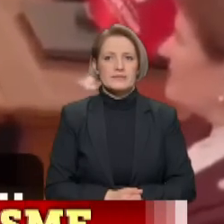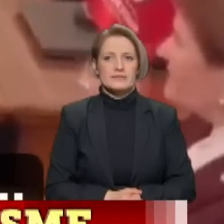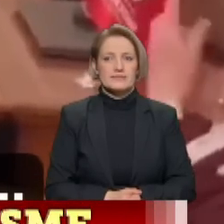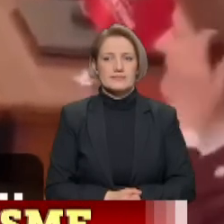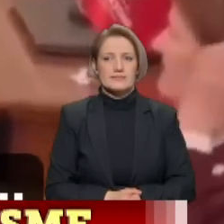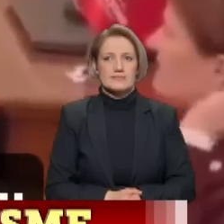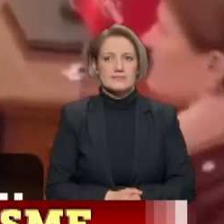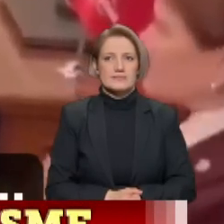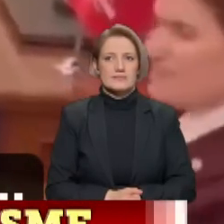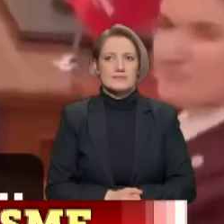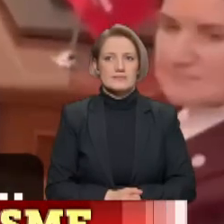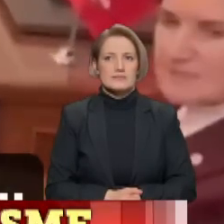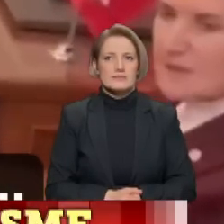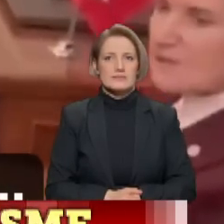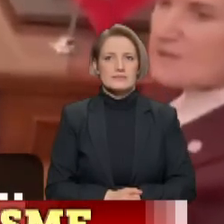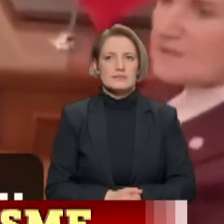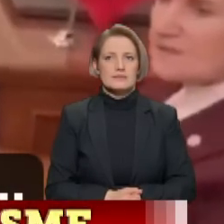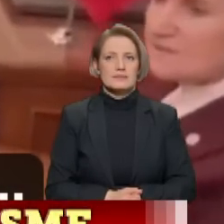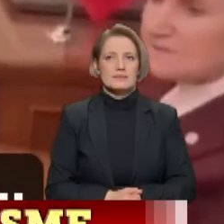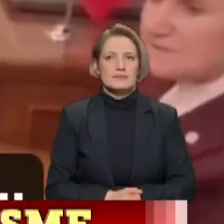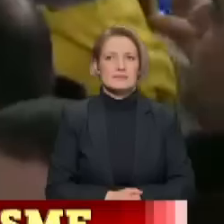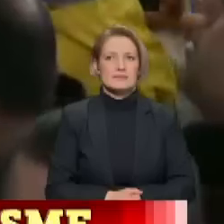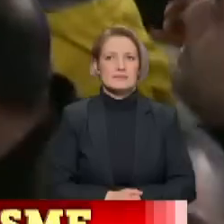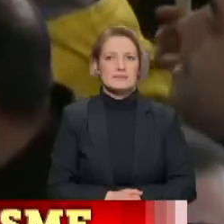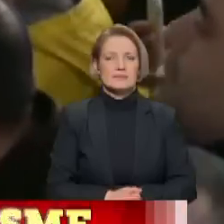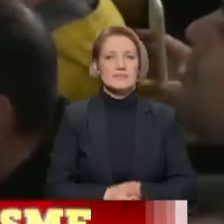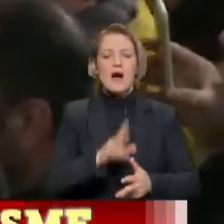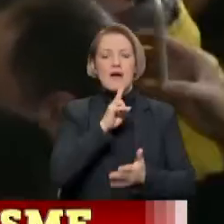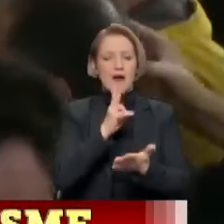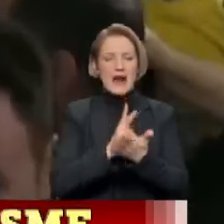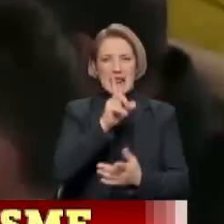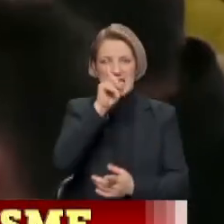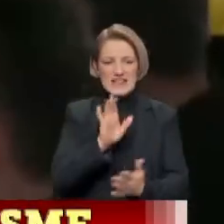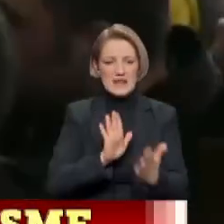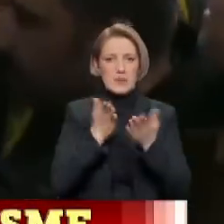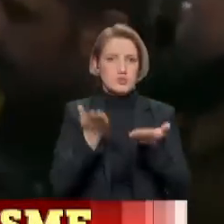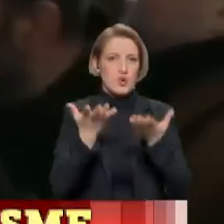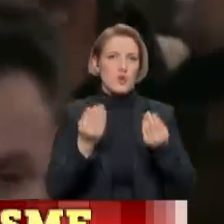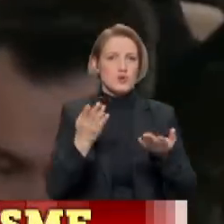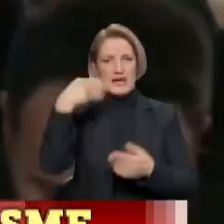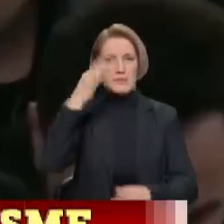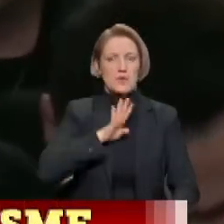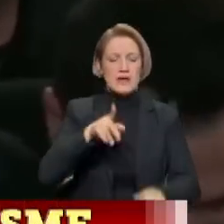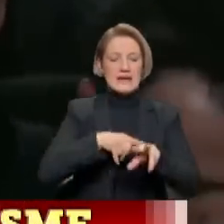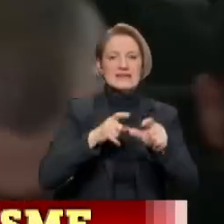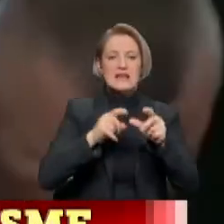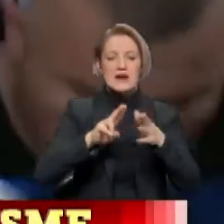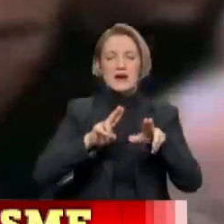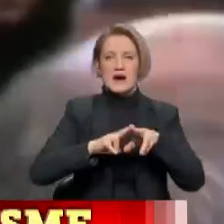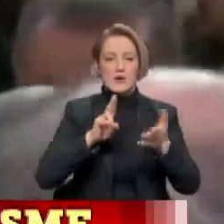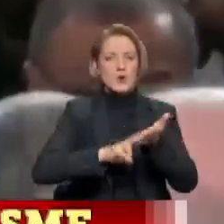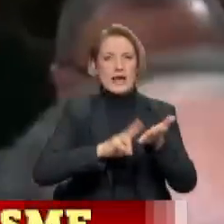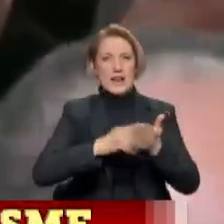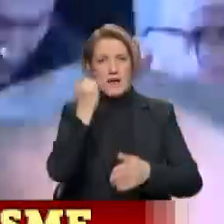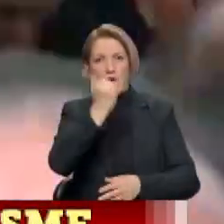Mücadelemiz daha güçlü başlıyor Allah'ın izniyle. Karara ilk tepkisi bu oldu. Ekrem İmamoğlu'nun YSK üyelerine